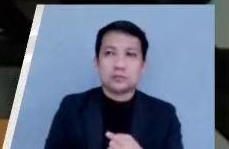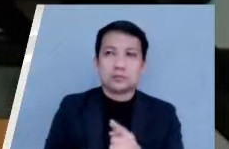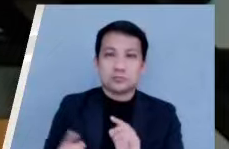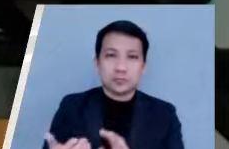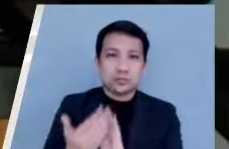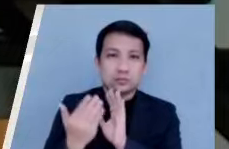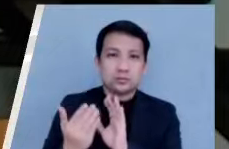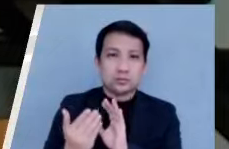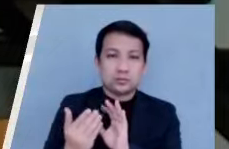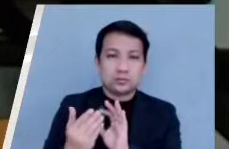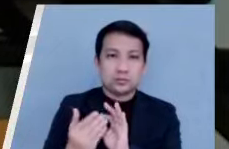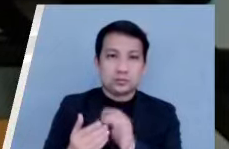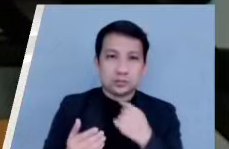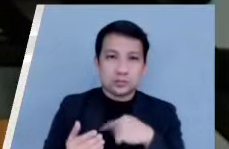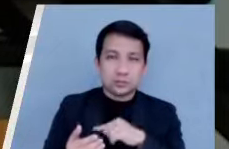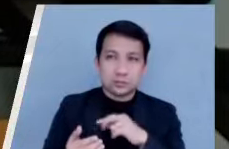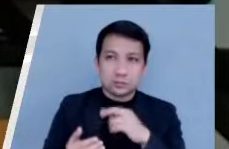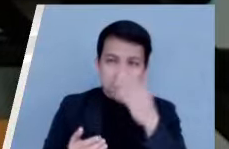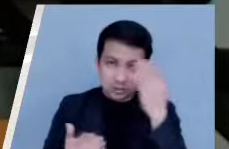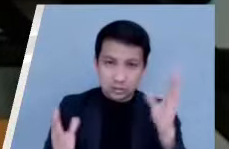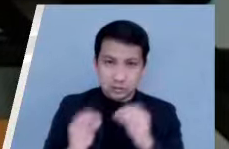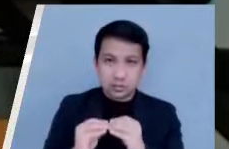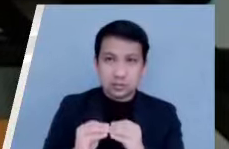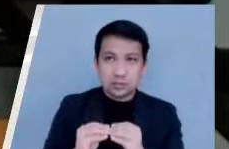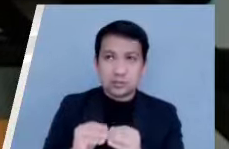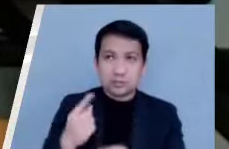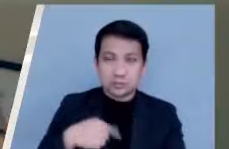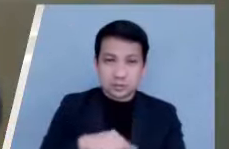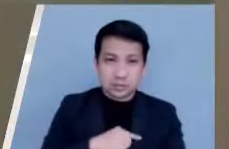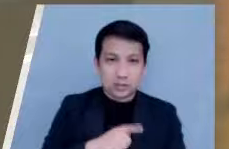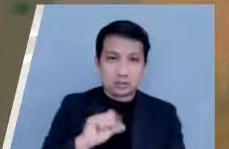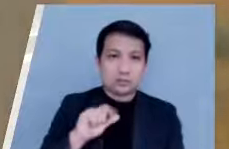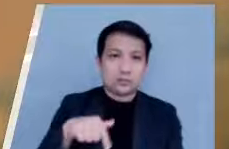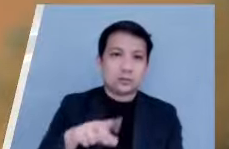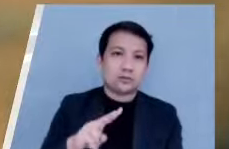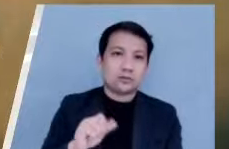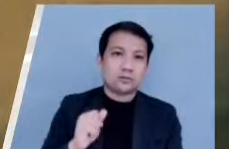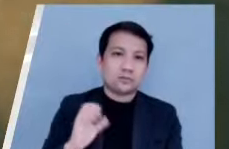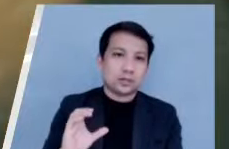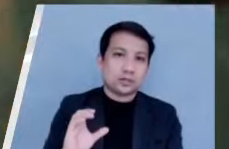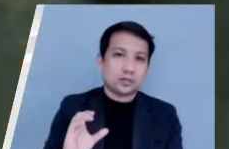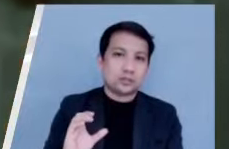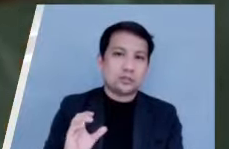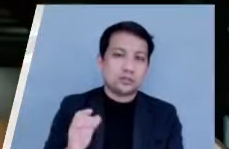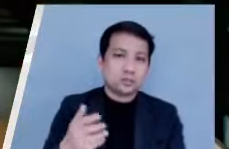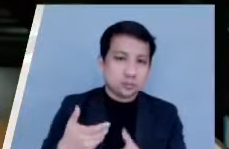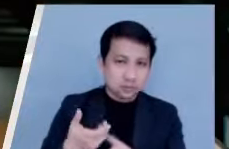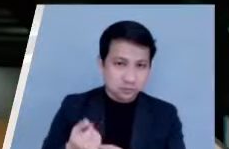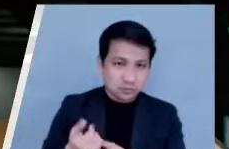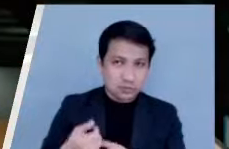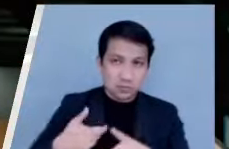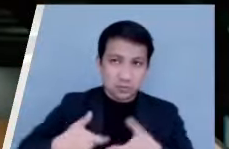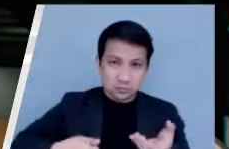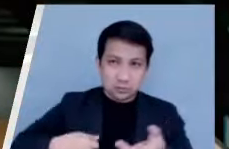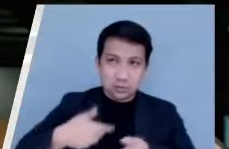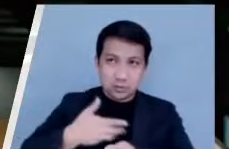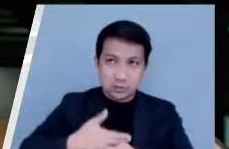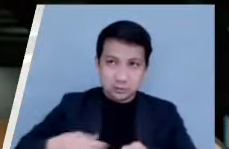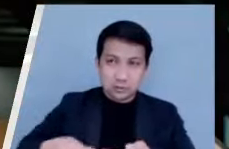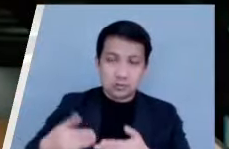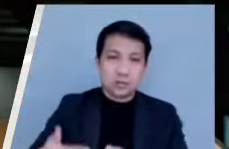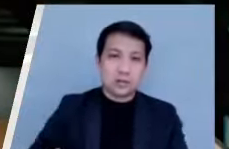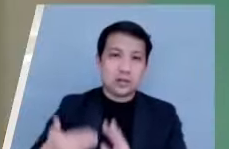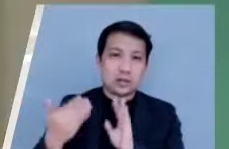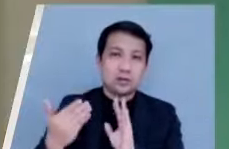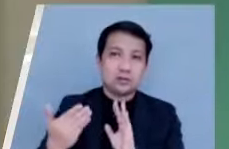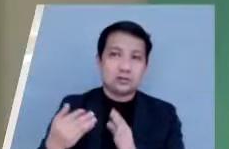itong pinaka-recent na version ng Aquavac. So ito yung pump, naka-indicate dito sa harap niya yung